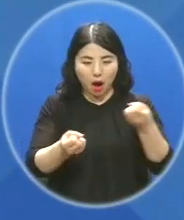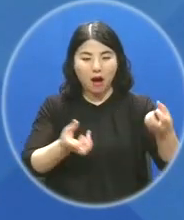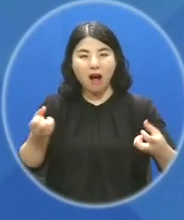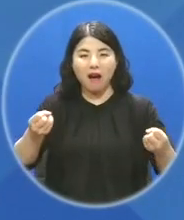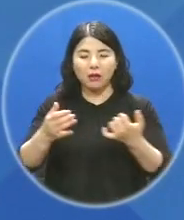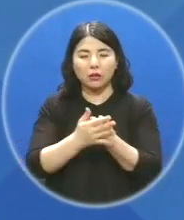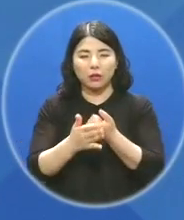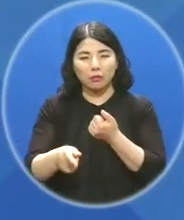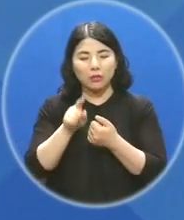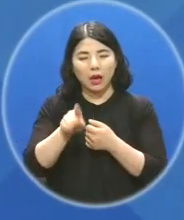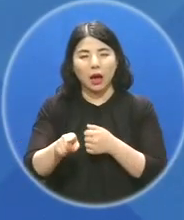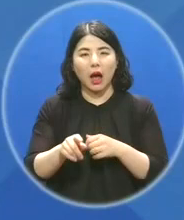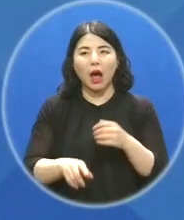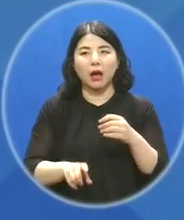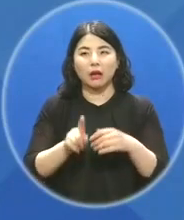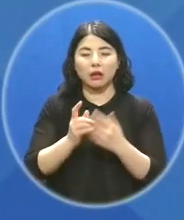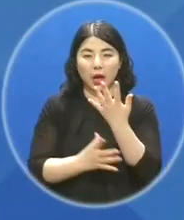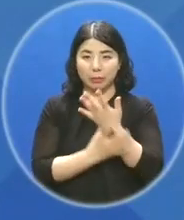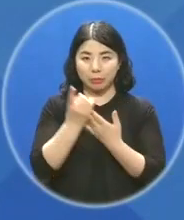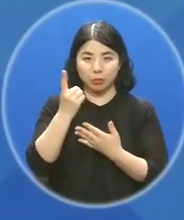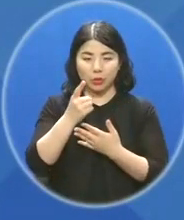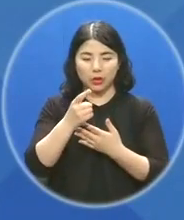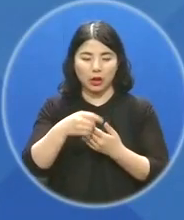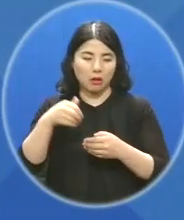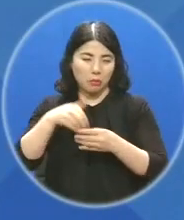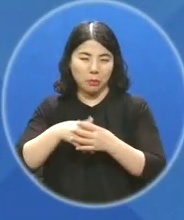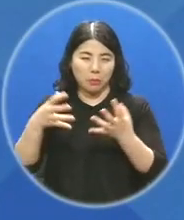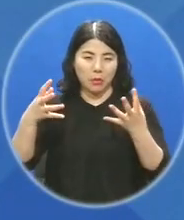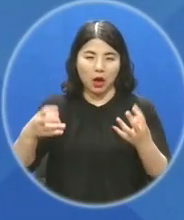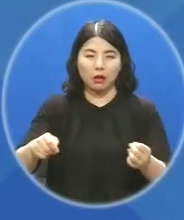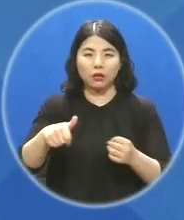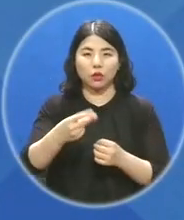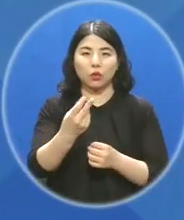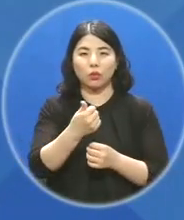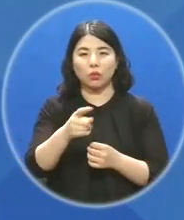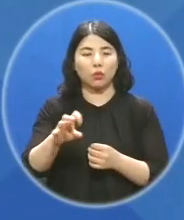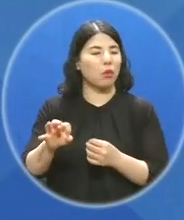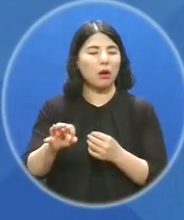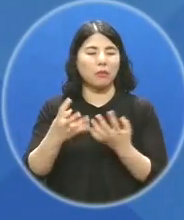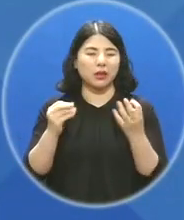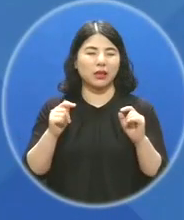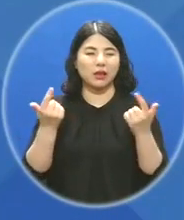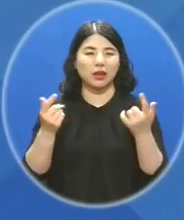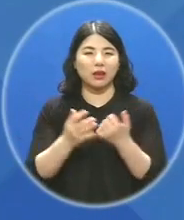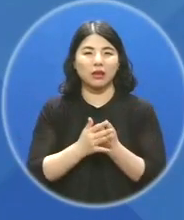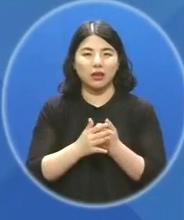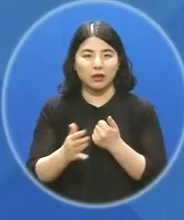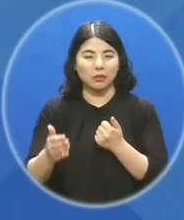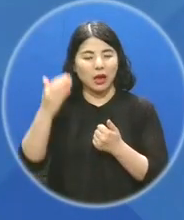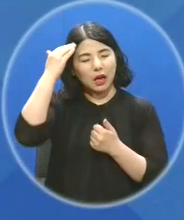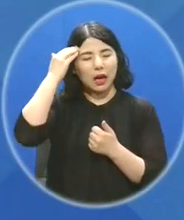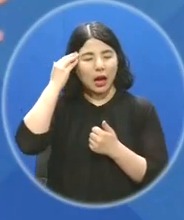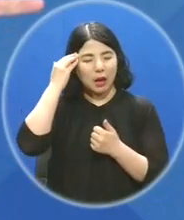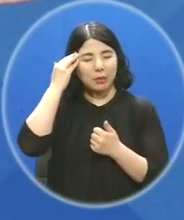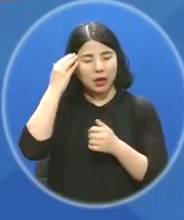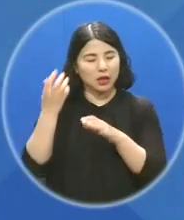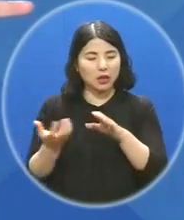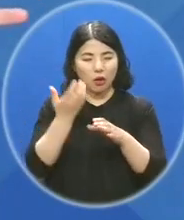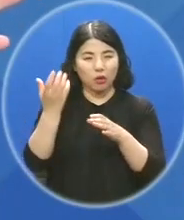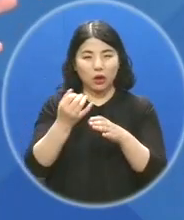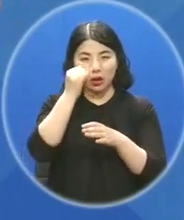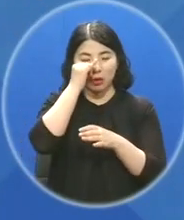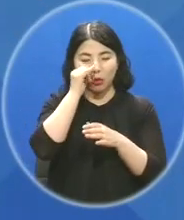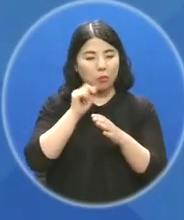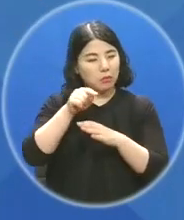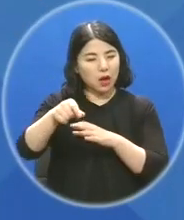때문에 근데 한 번에 이렇게 압도적 다수를 얻는 교황들이 선출이 잘 안 돼요. 그러면 이제 까만 연기가 나오고 그러면